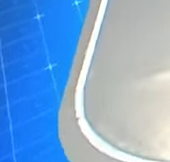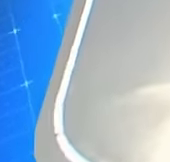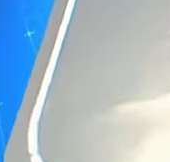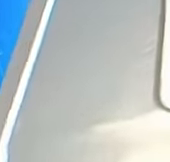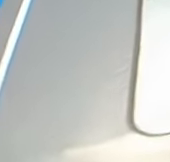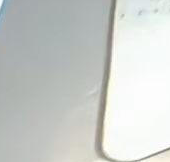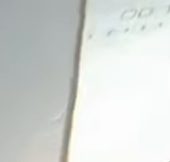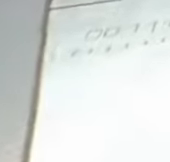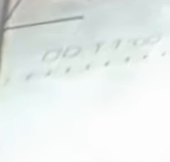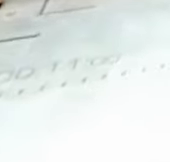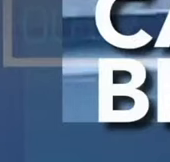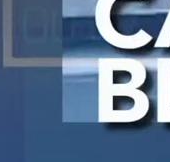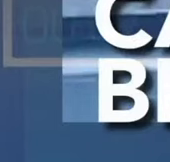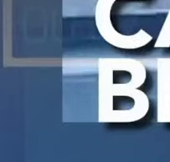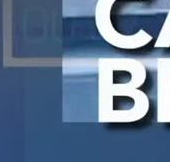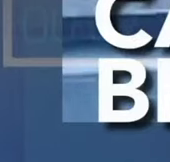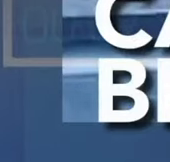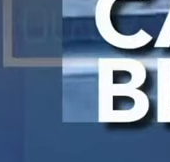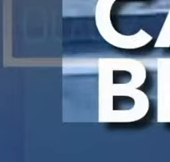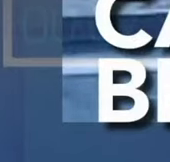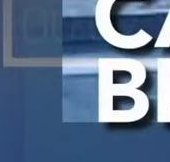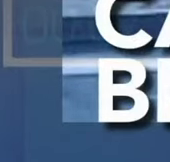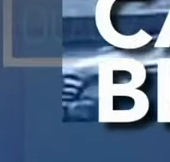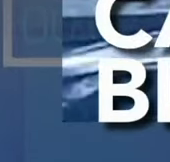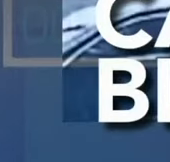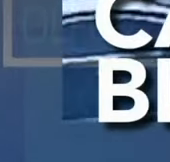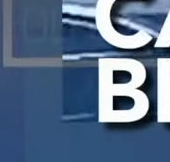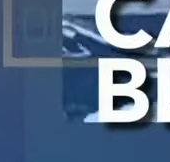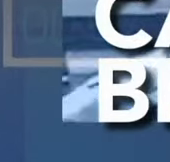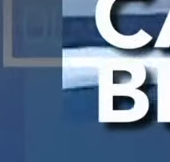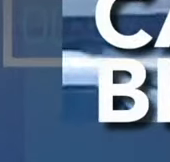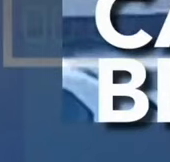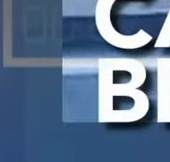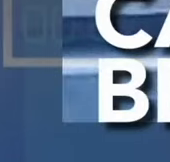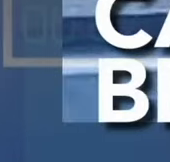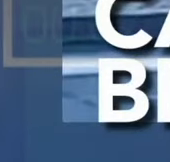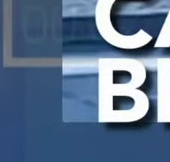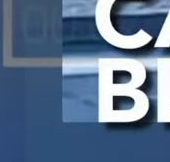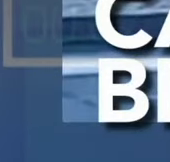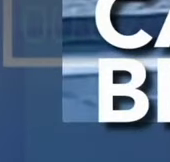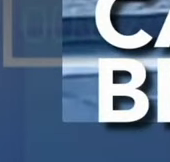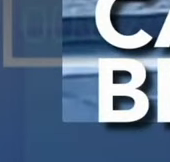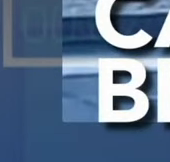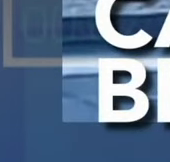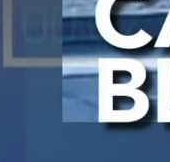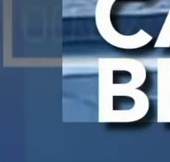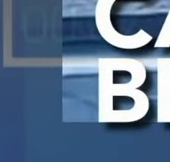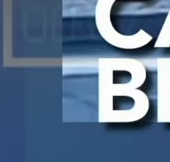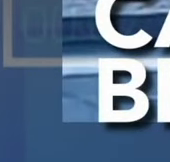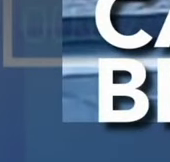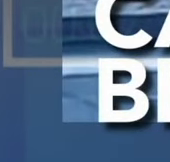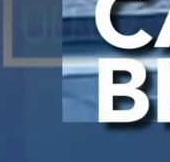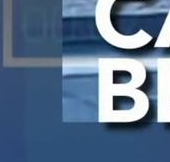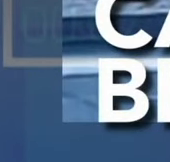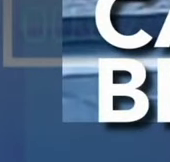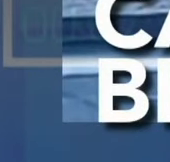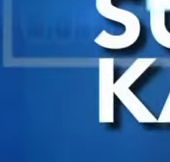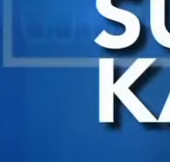Susunod na, dahulikam na pagpapasabog sa isang cafe sa Russia.